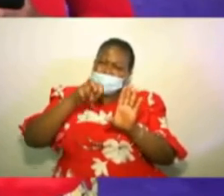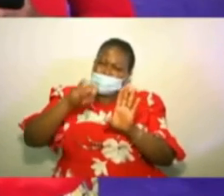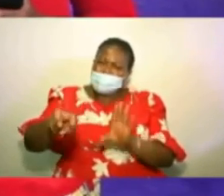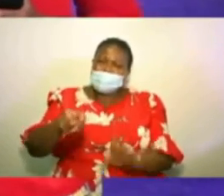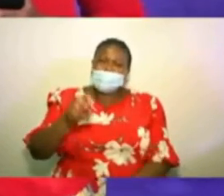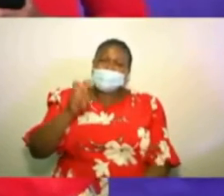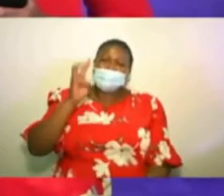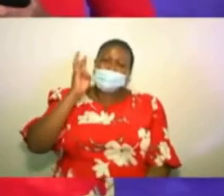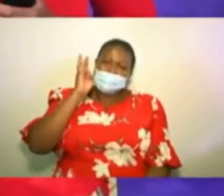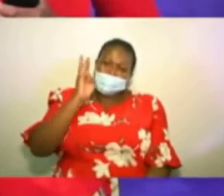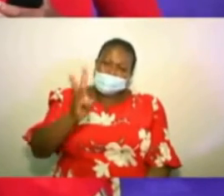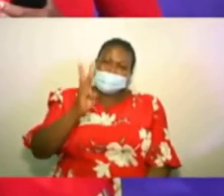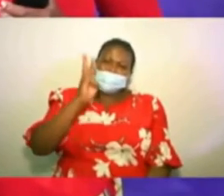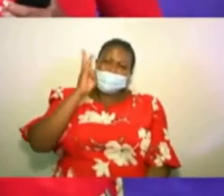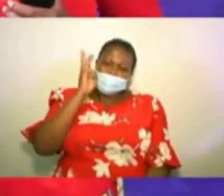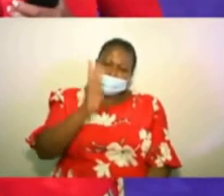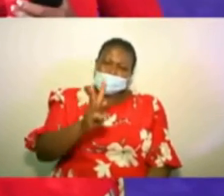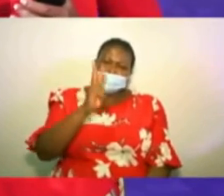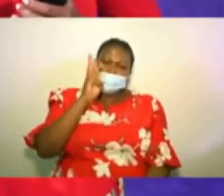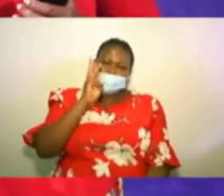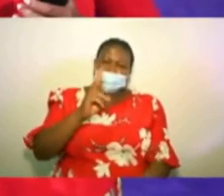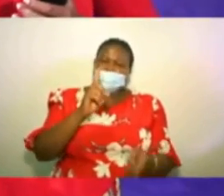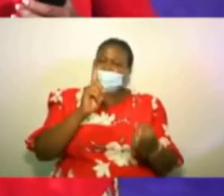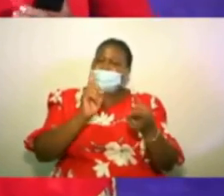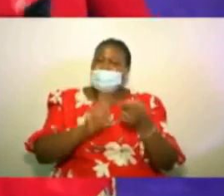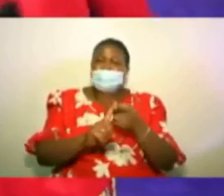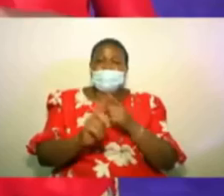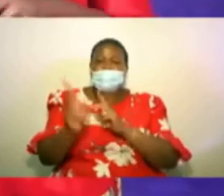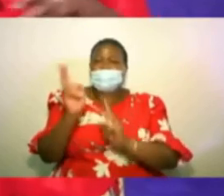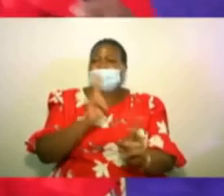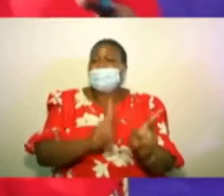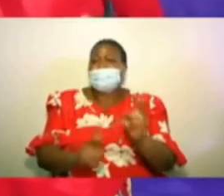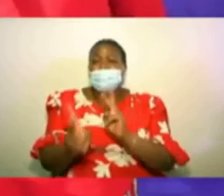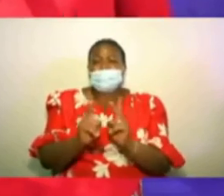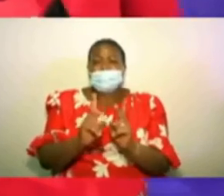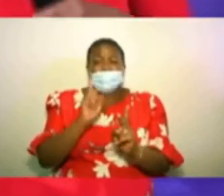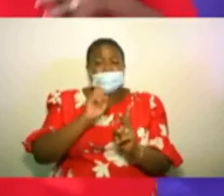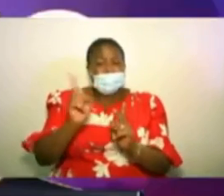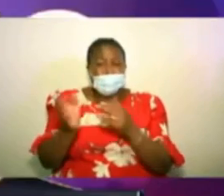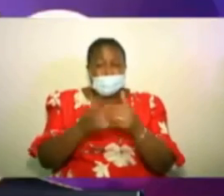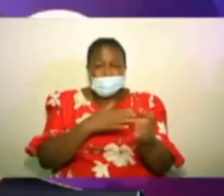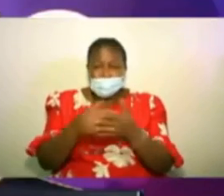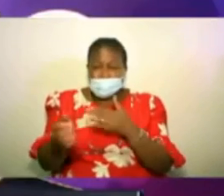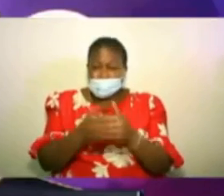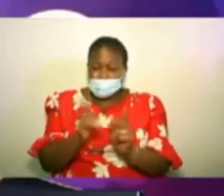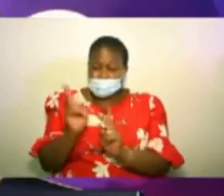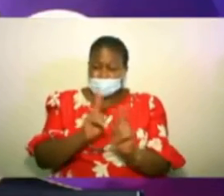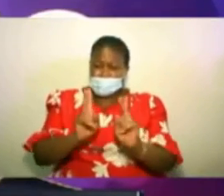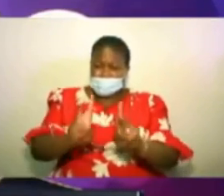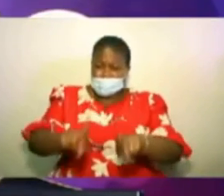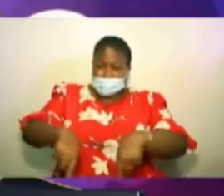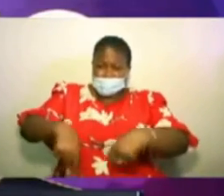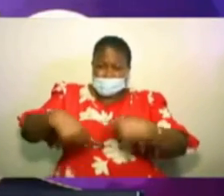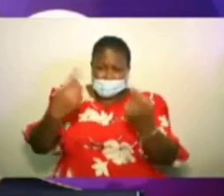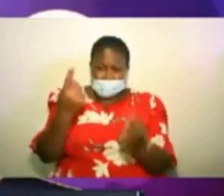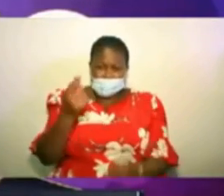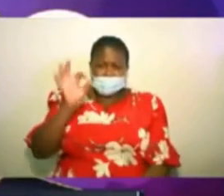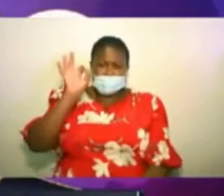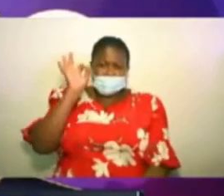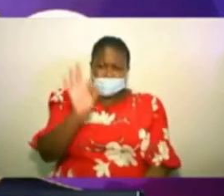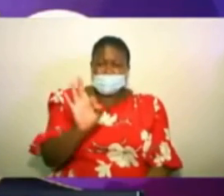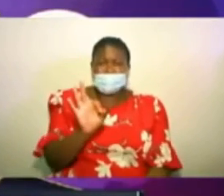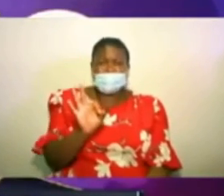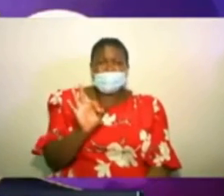part by saying that wherever these soldiers of Christ went. Et ils terminent en disant partout où ces soldats de Christ allaient. The